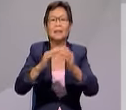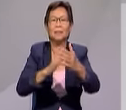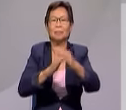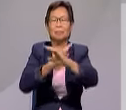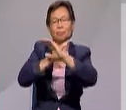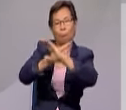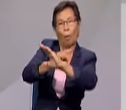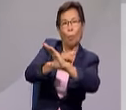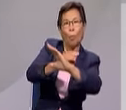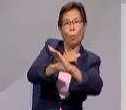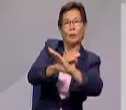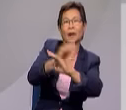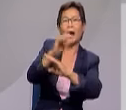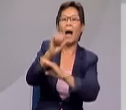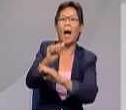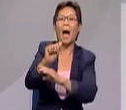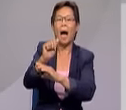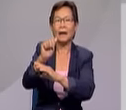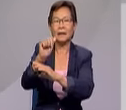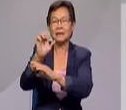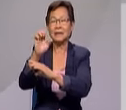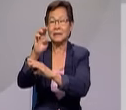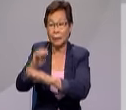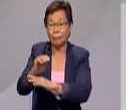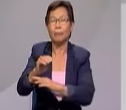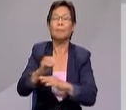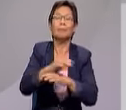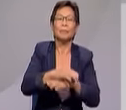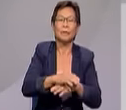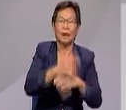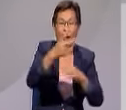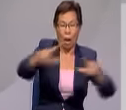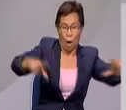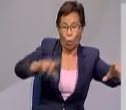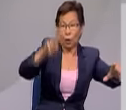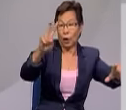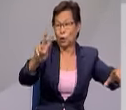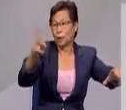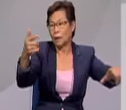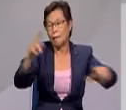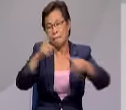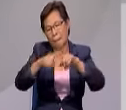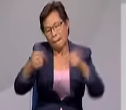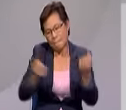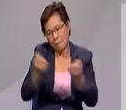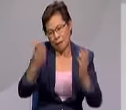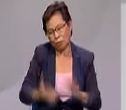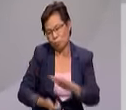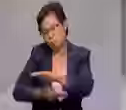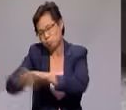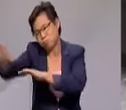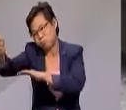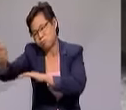Aksen Kelantan. Turut dirampas sebuah lori 2 tan namun pemandunya meloloskan diri.